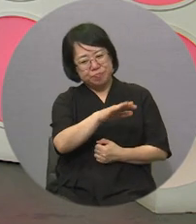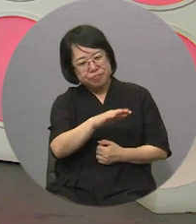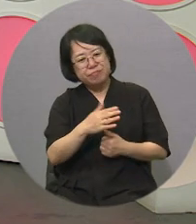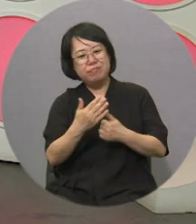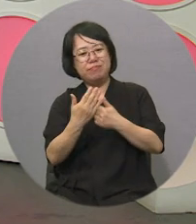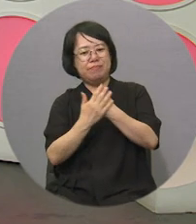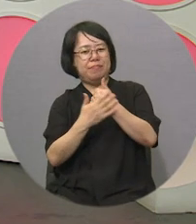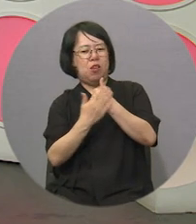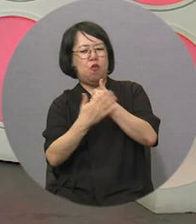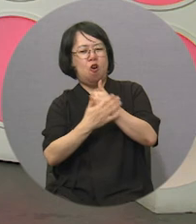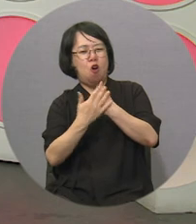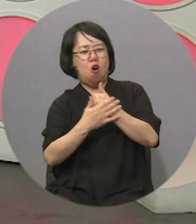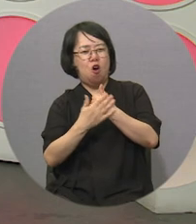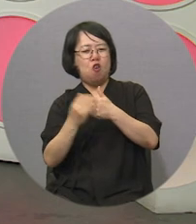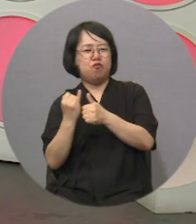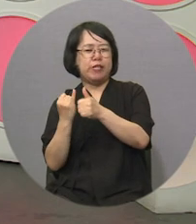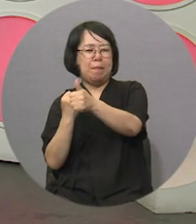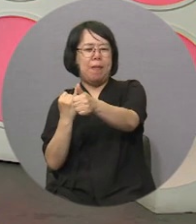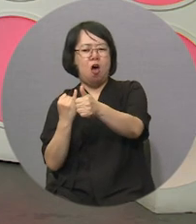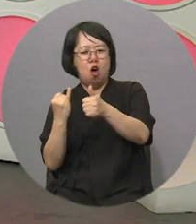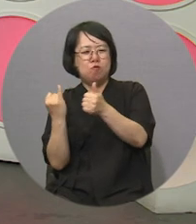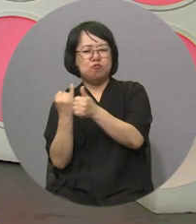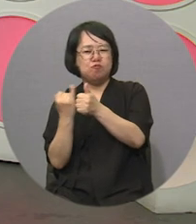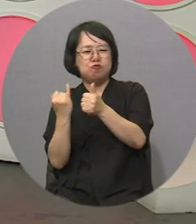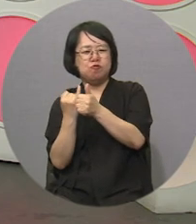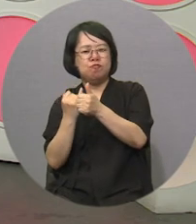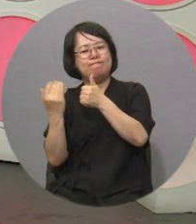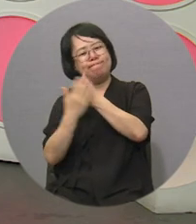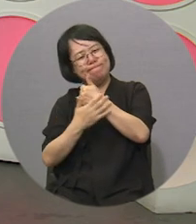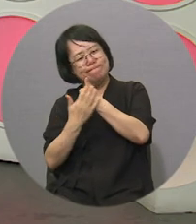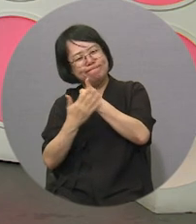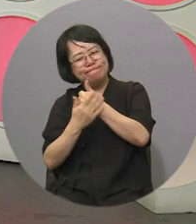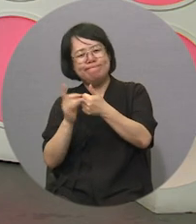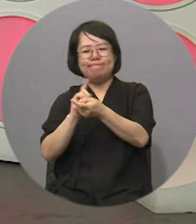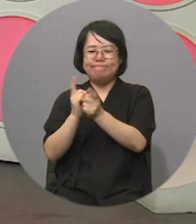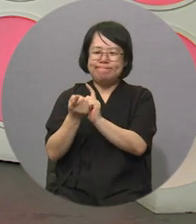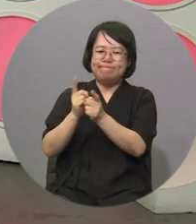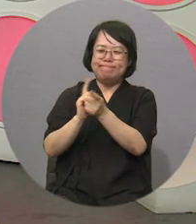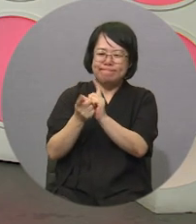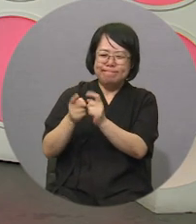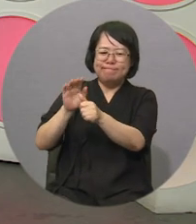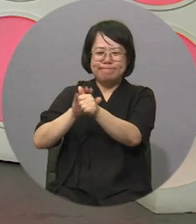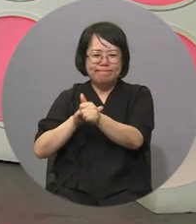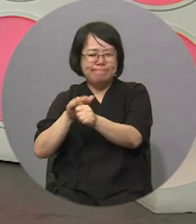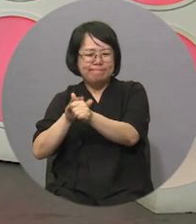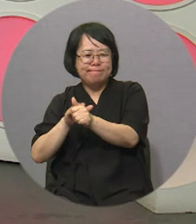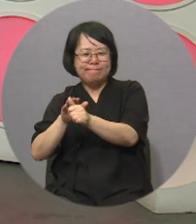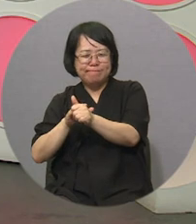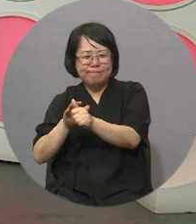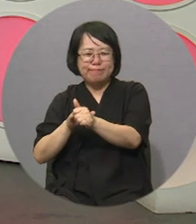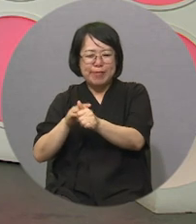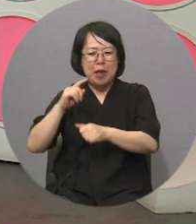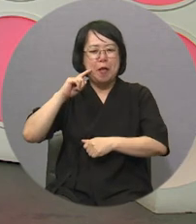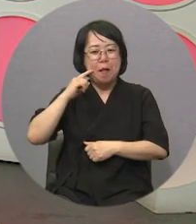남편과 잘 지내는 모습을 보여주는게 제가 저희 어머니에게 할 수 있는 최선이었습니다